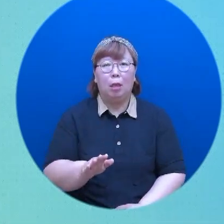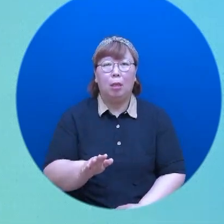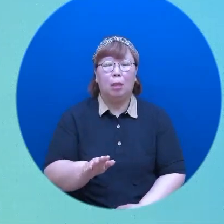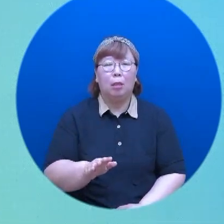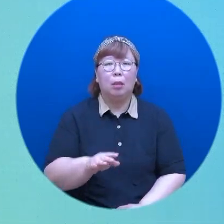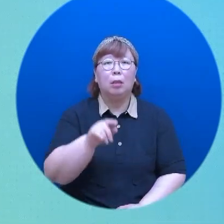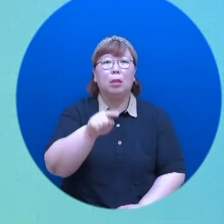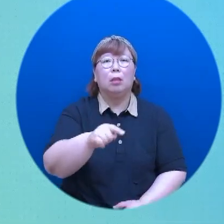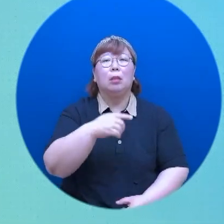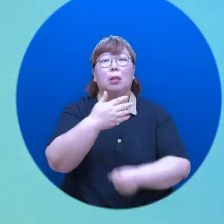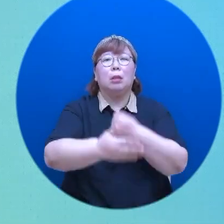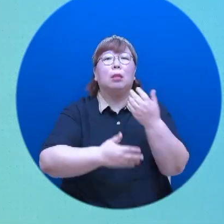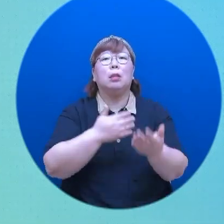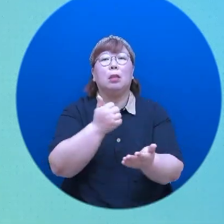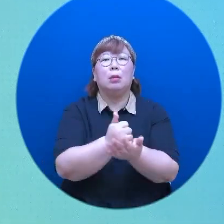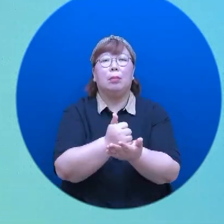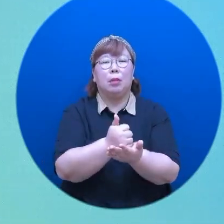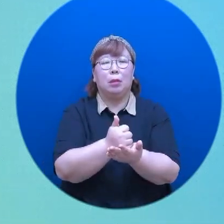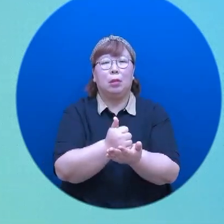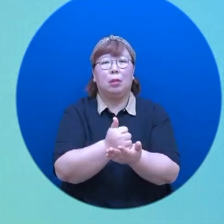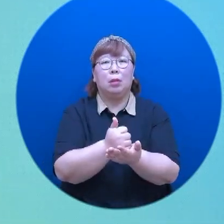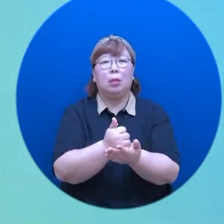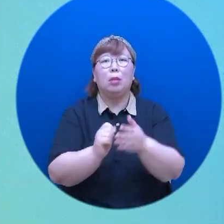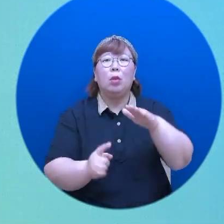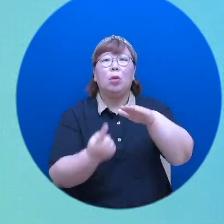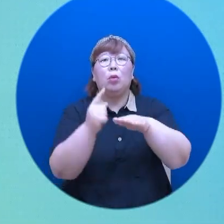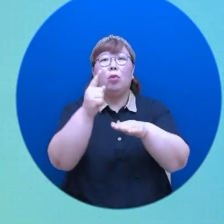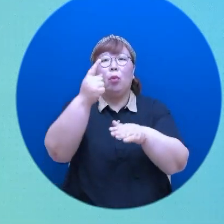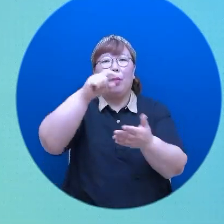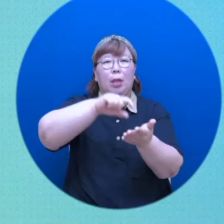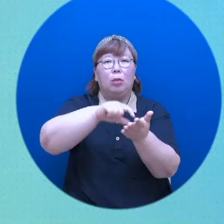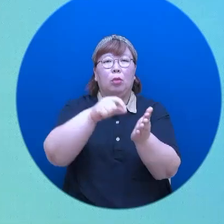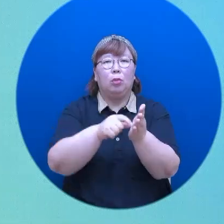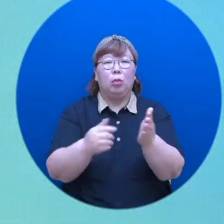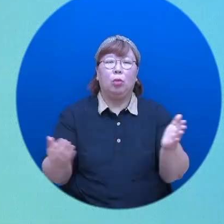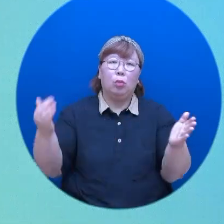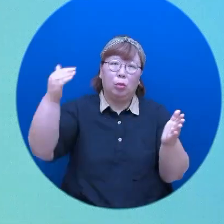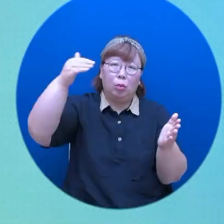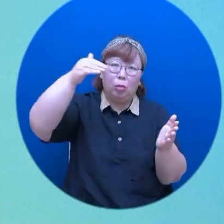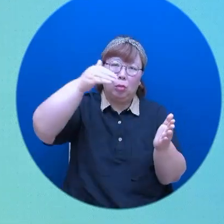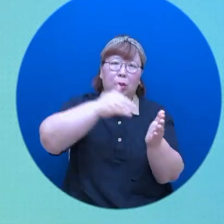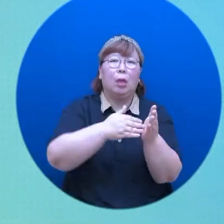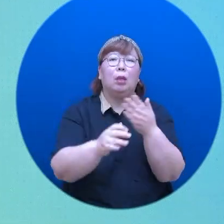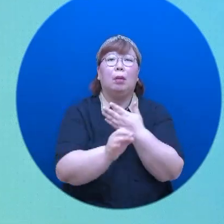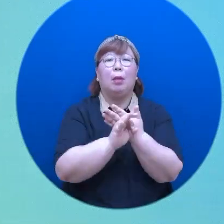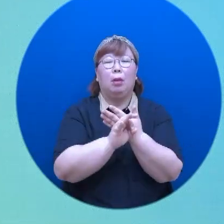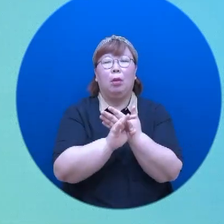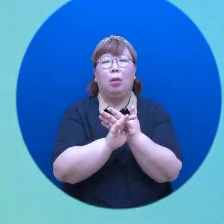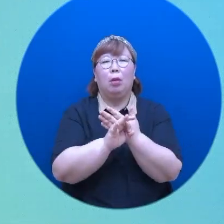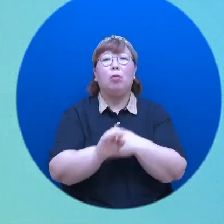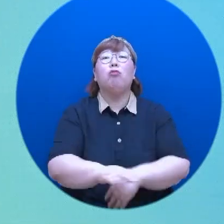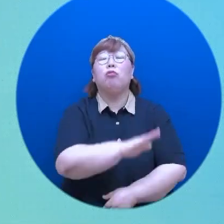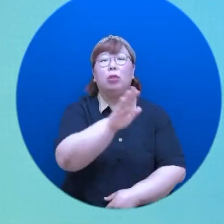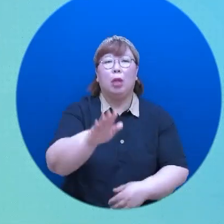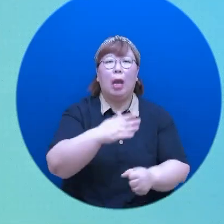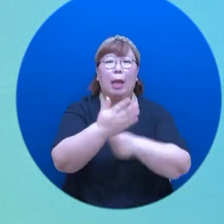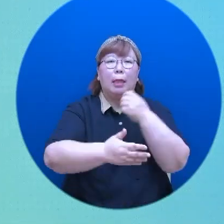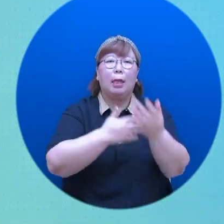그 하나님의 높이까지 올라간다면, 만약 우리가